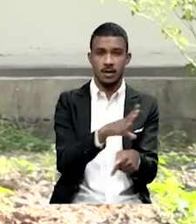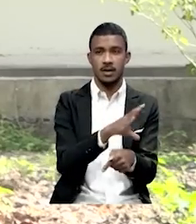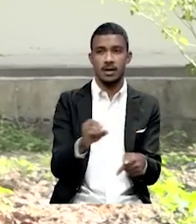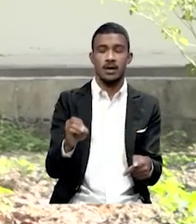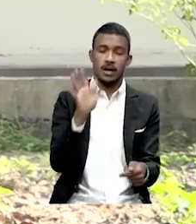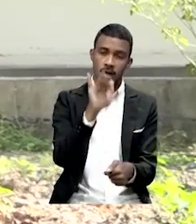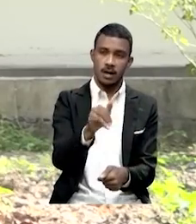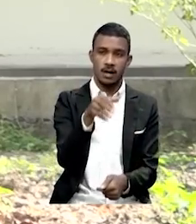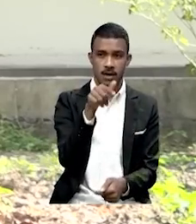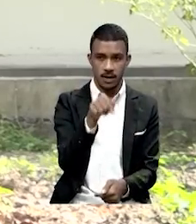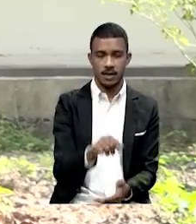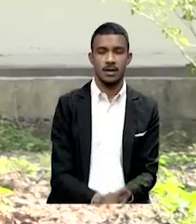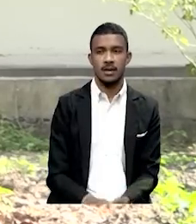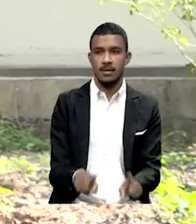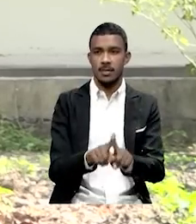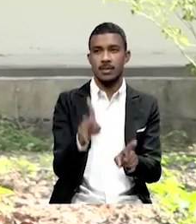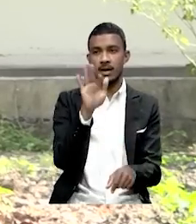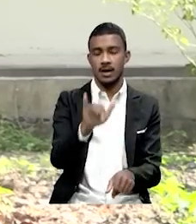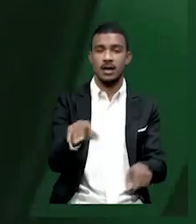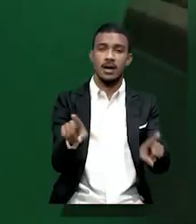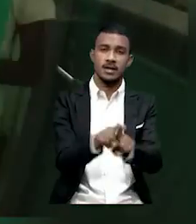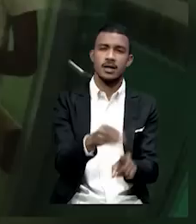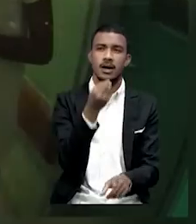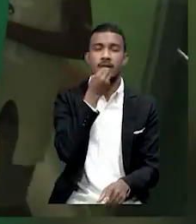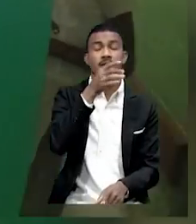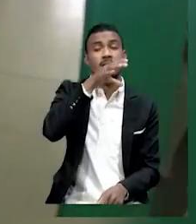ini mes hela ini na sahang hemuni